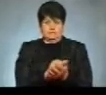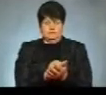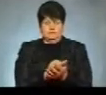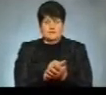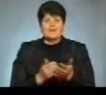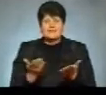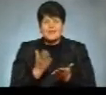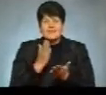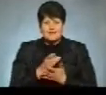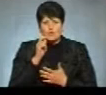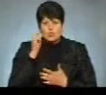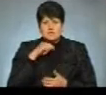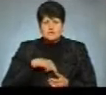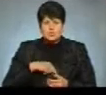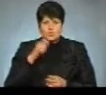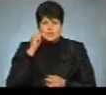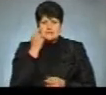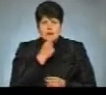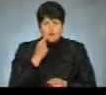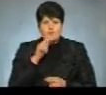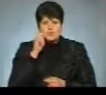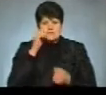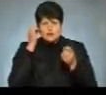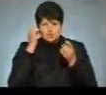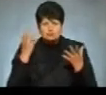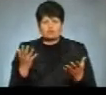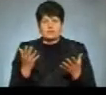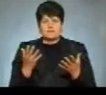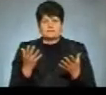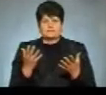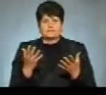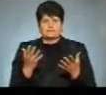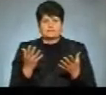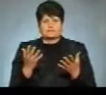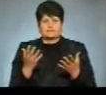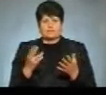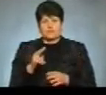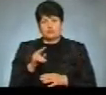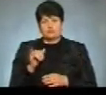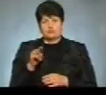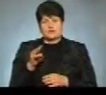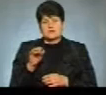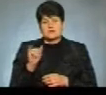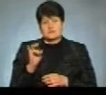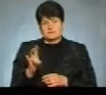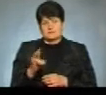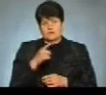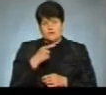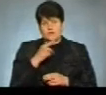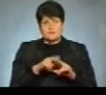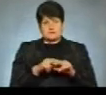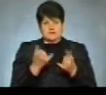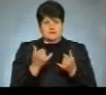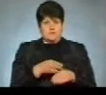де є український дух, українська мова, українська культура, зрештою, вони, Путін так заявляє, що він паспорти